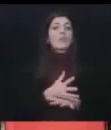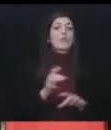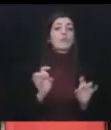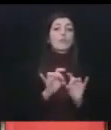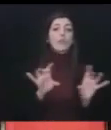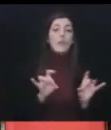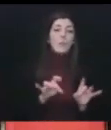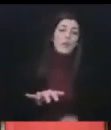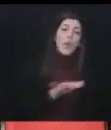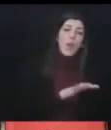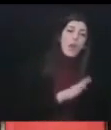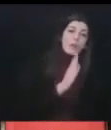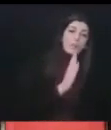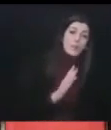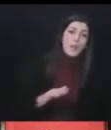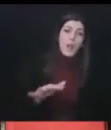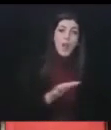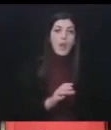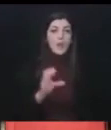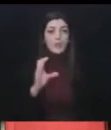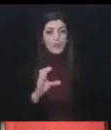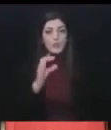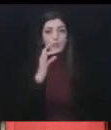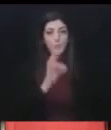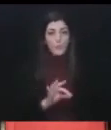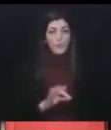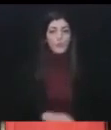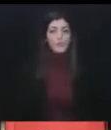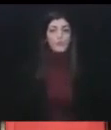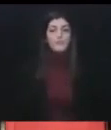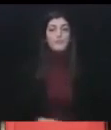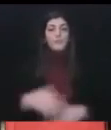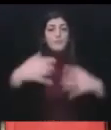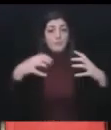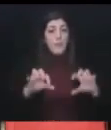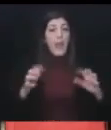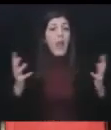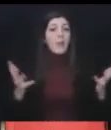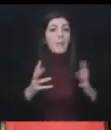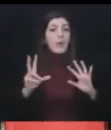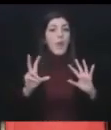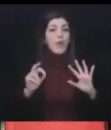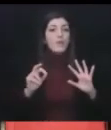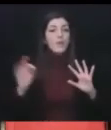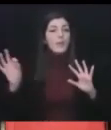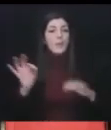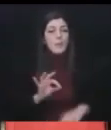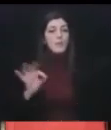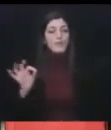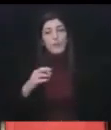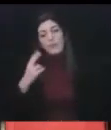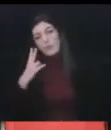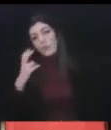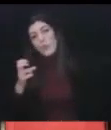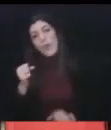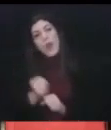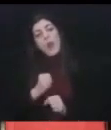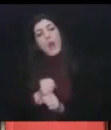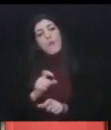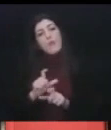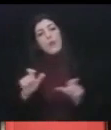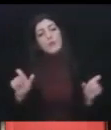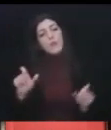area B e in area C, una scontistica di almeno l'80% per i lavoratori